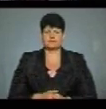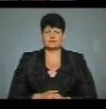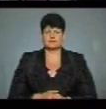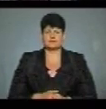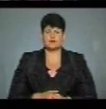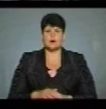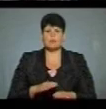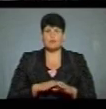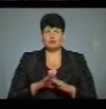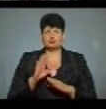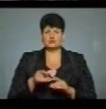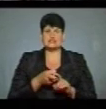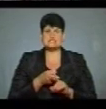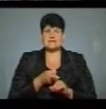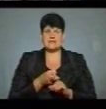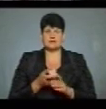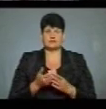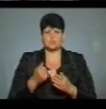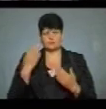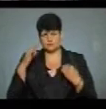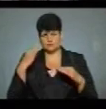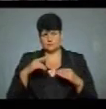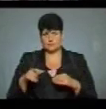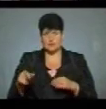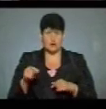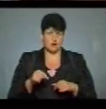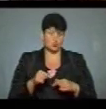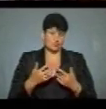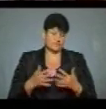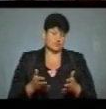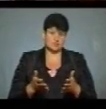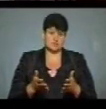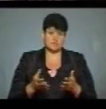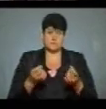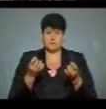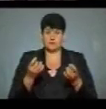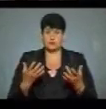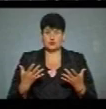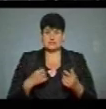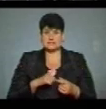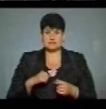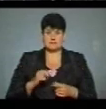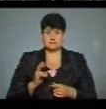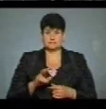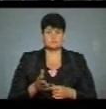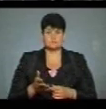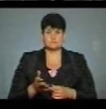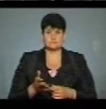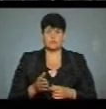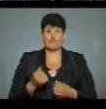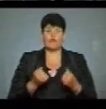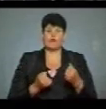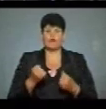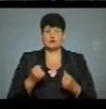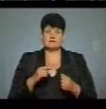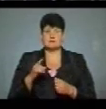Повністю бути залежною від посторонніх людей. А тут вже все простіше, сама зайшла. Водій соціального таксі в